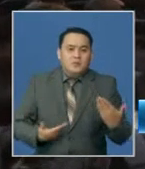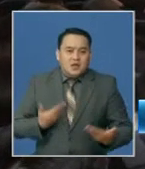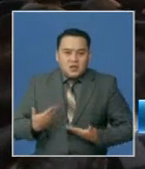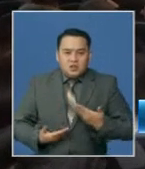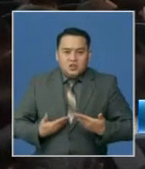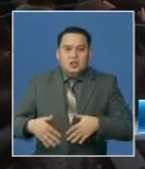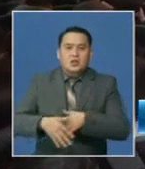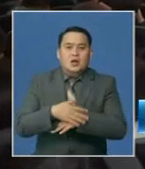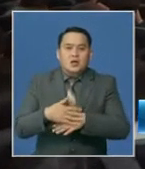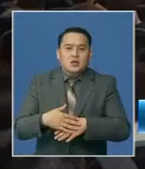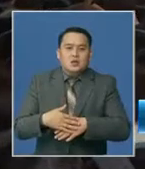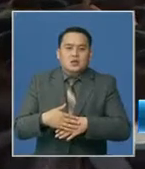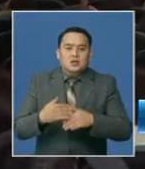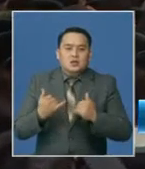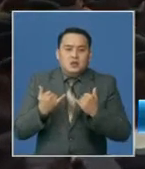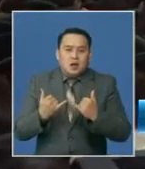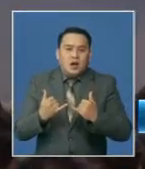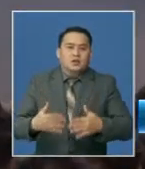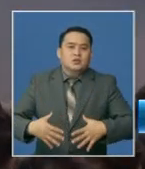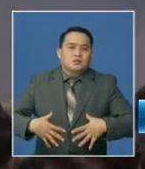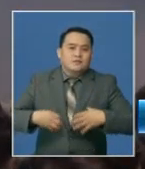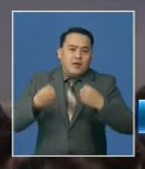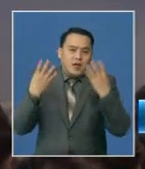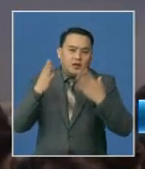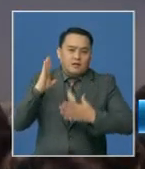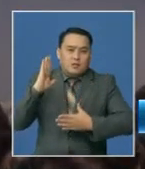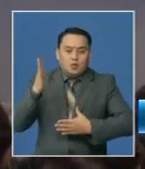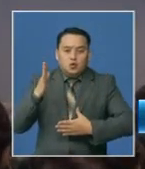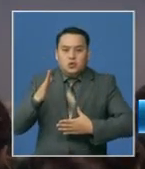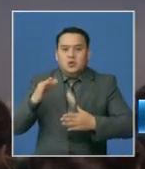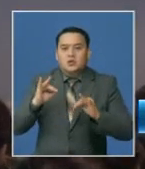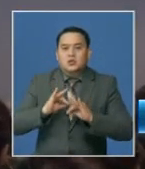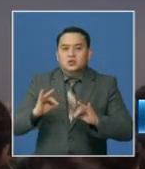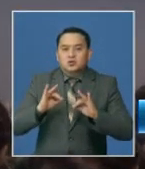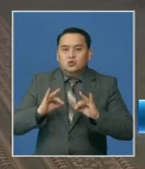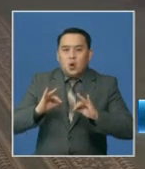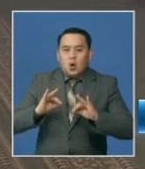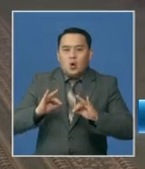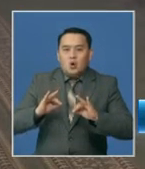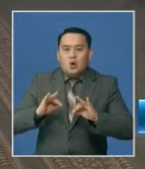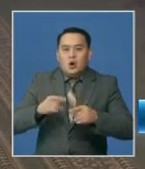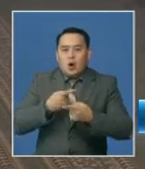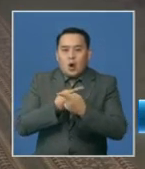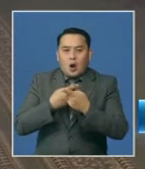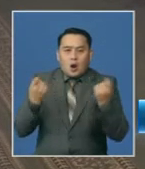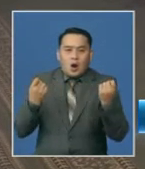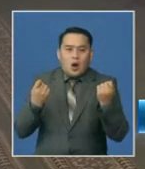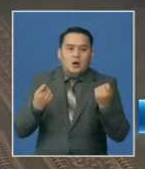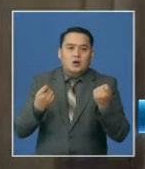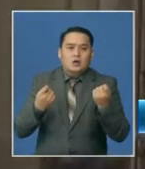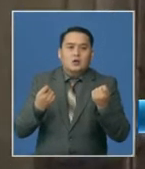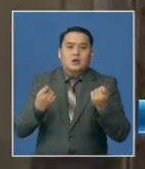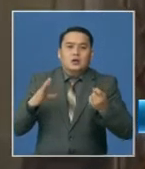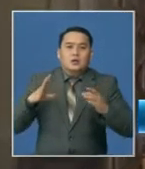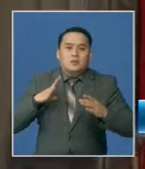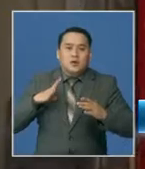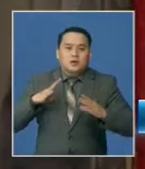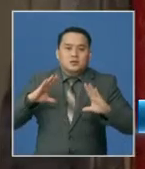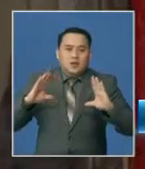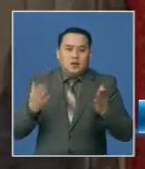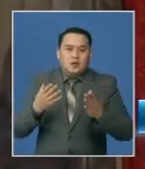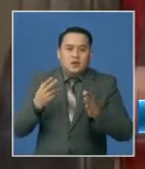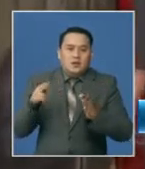представления продемонстрировали учащиеся гуманитарного факультета. Постановки об исторических событиях, имевших место на пути Казахстана